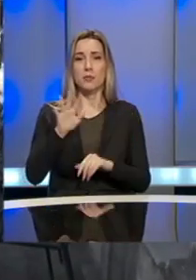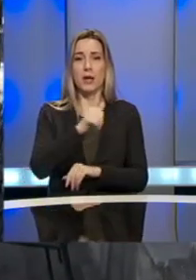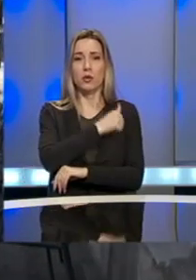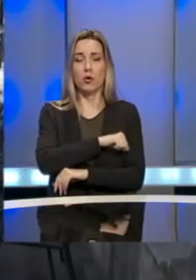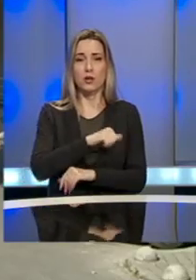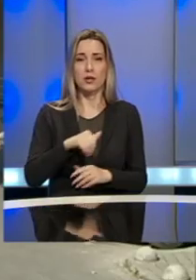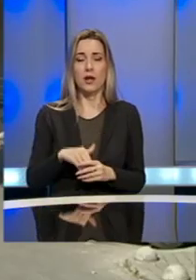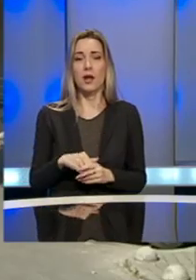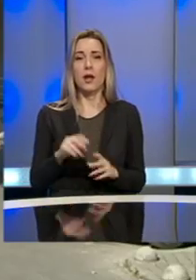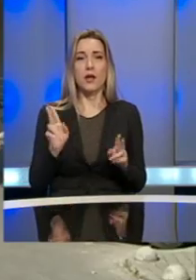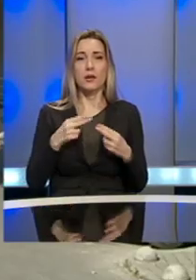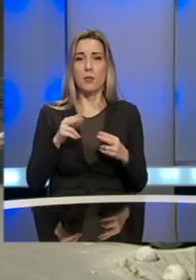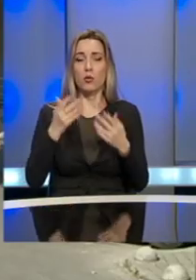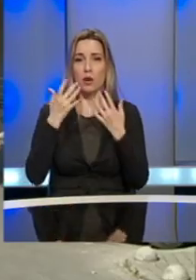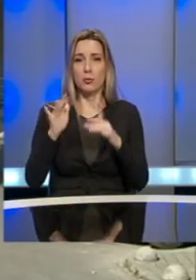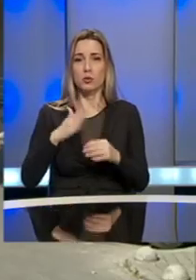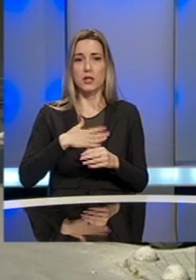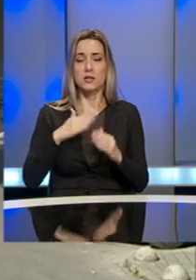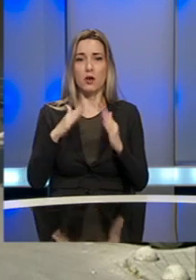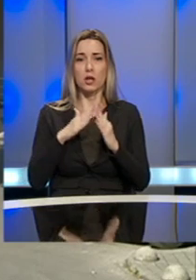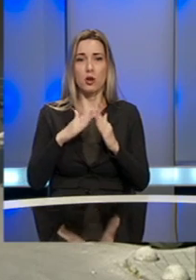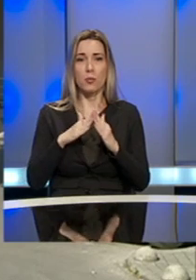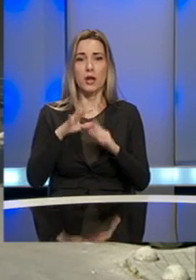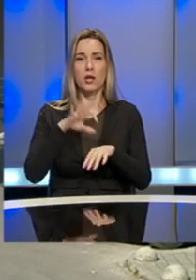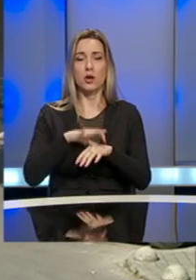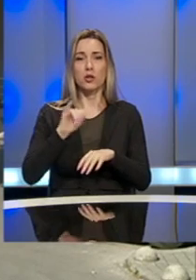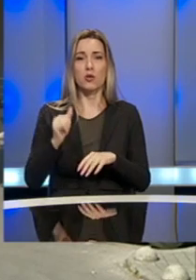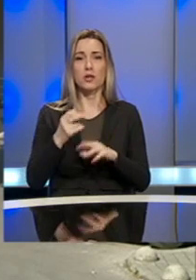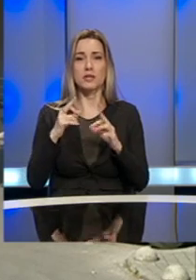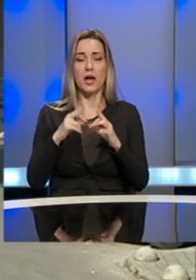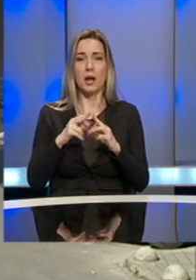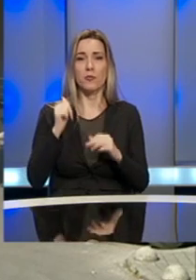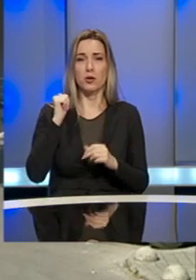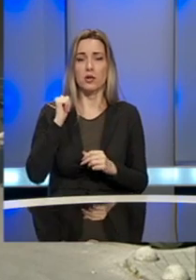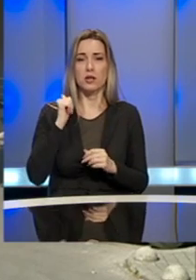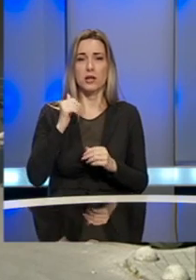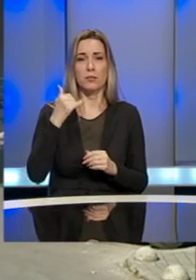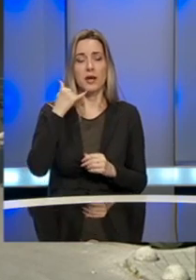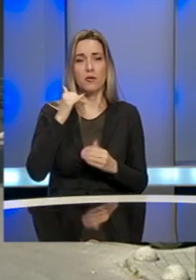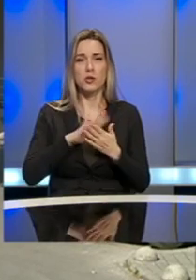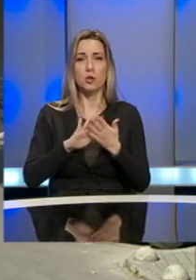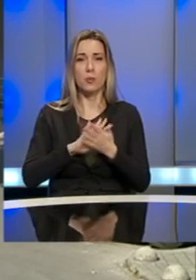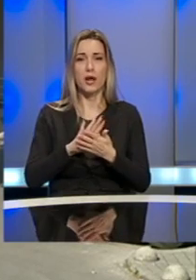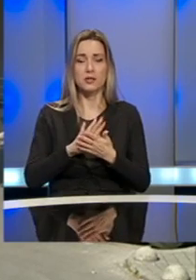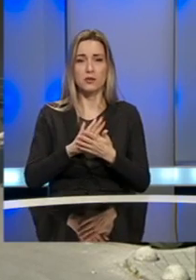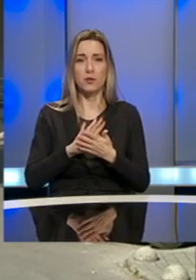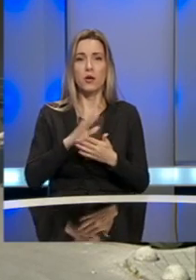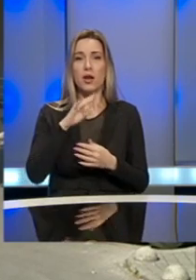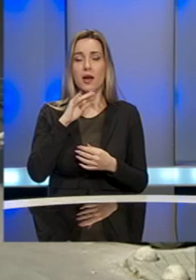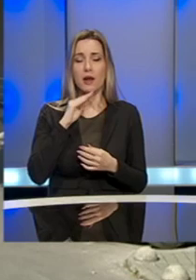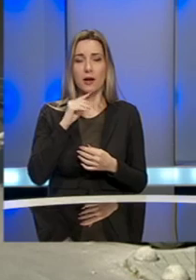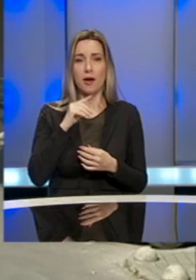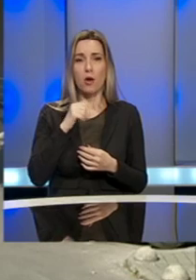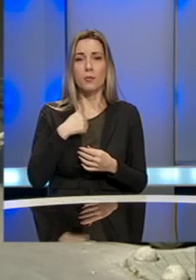godina uopšte ne mogu napuštati svoje domove. Dr. Jurica Rapović u jučerašnjem telefonskom razgovoru rekao mi je